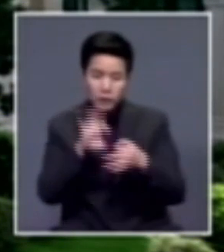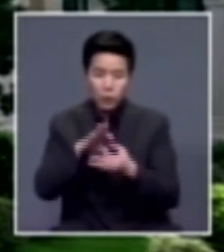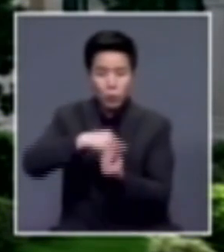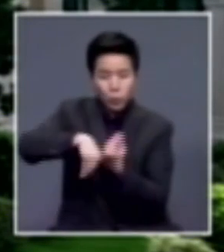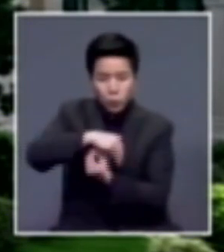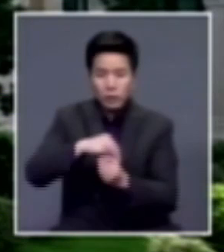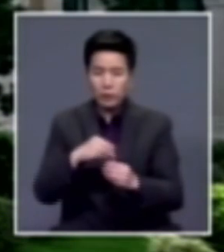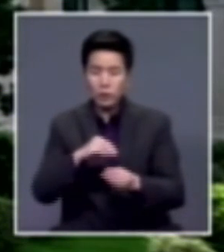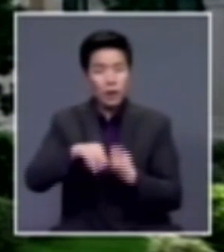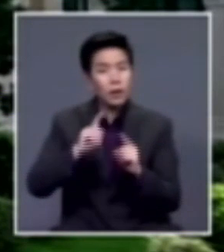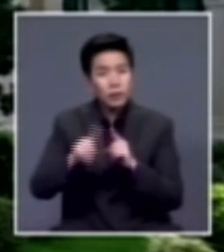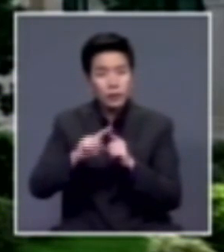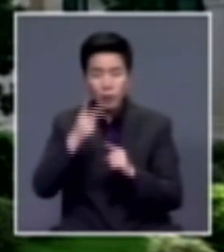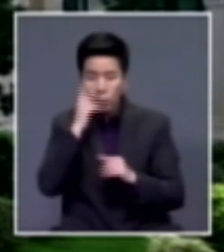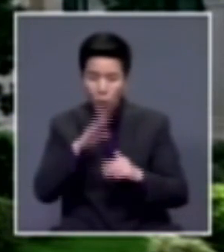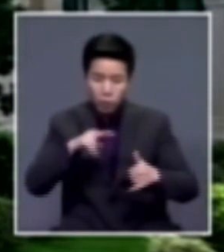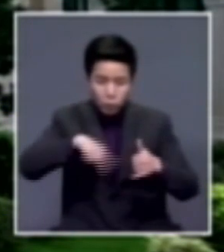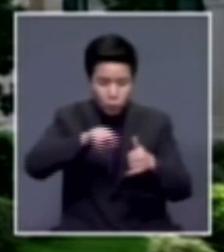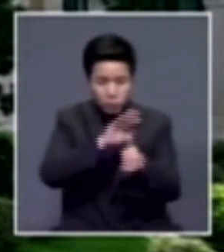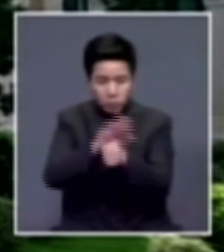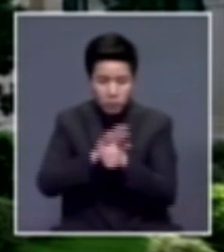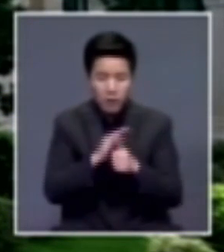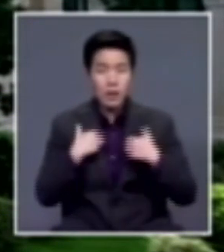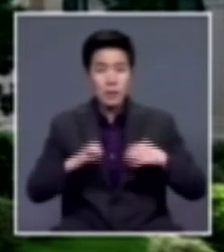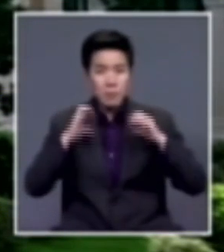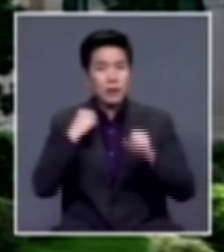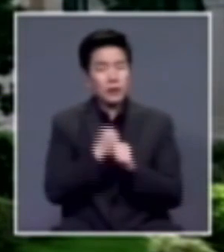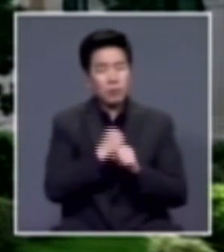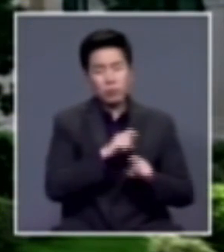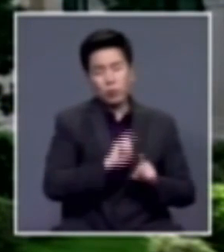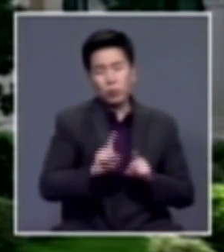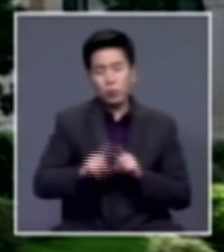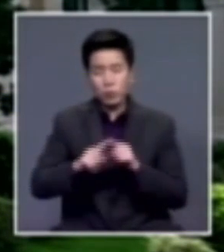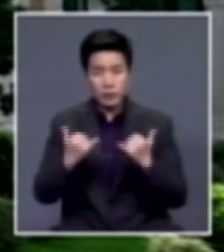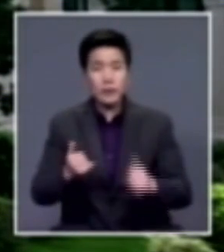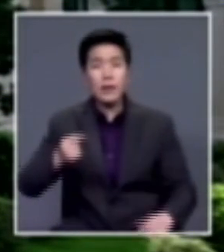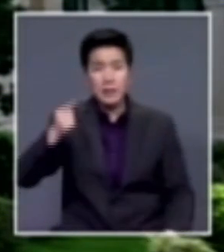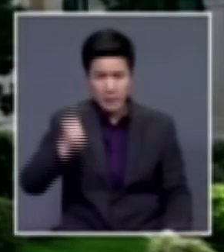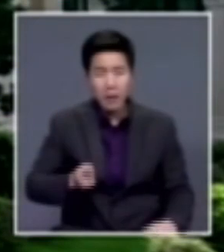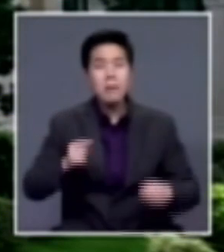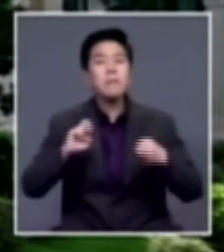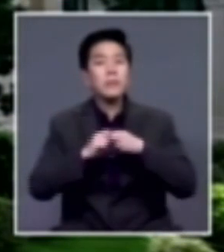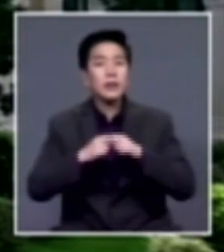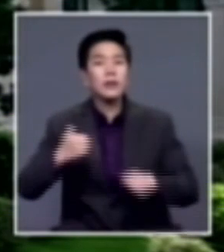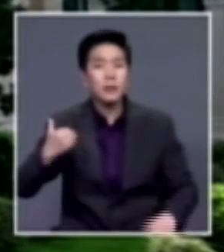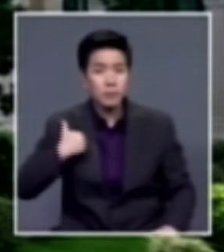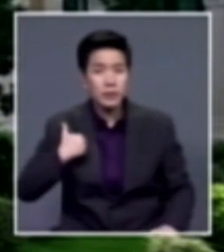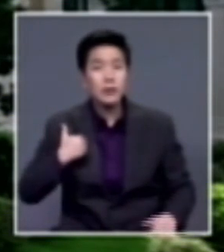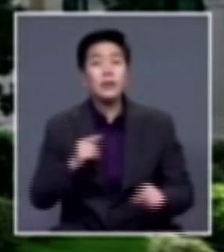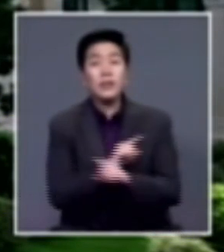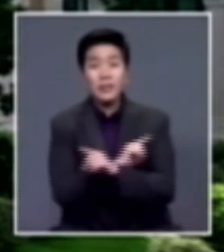ดูแลประชาชนนะครับสิทธิประชาชนต่างๆนี้ซึ่งรัฐบาลนี้ก็ทำทุกอย่างนะครับแน่นอนมันต้องมีปัญหาอยู่บ้างนะครับสุดท้